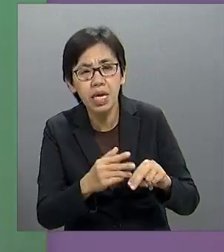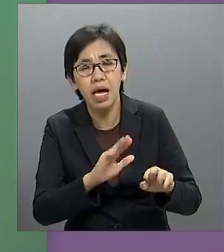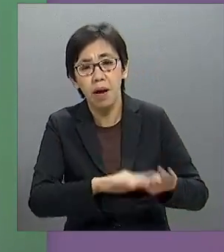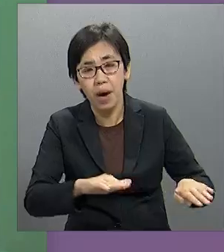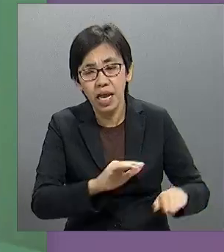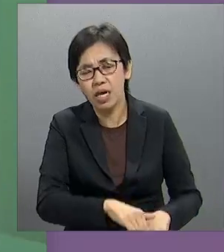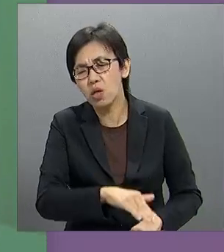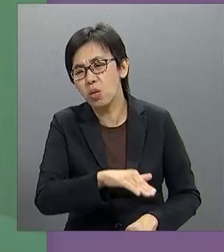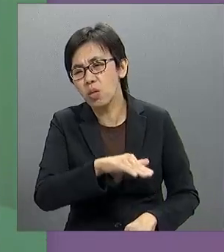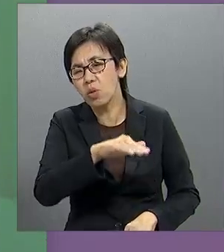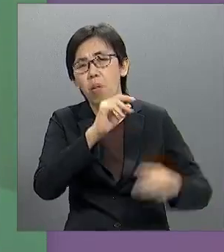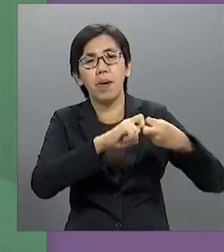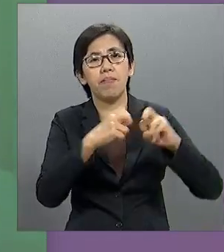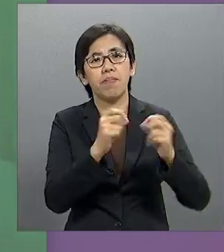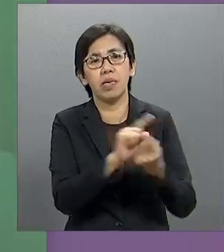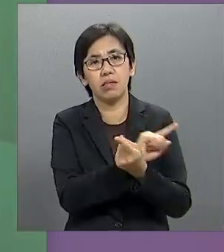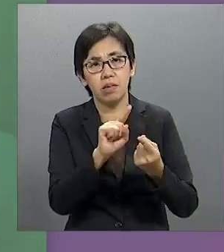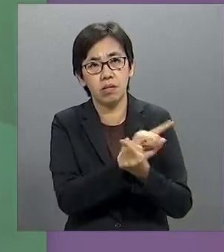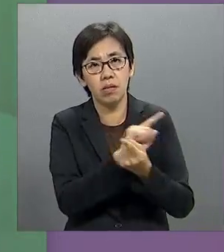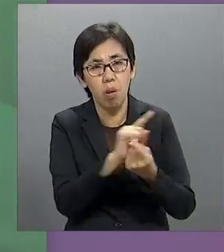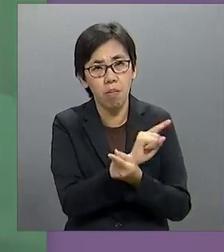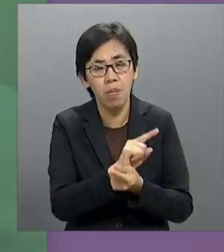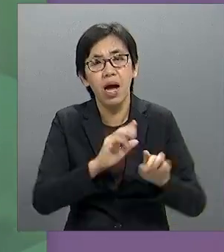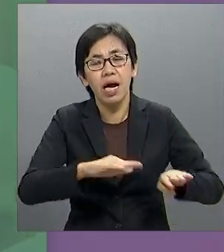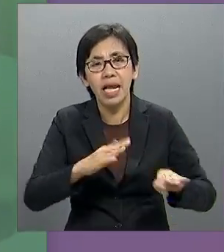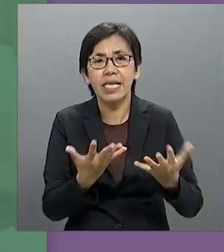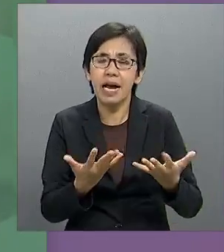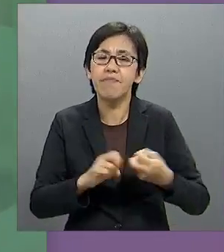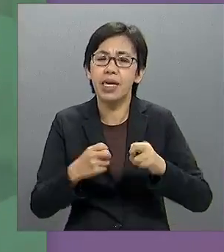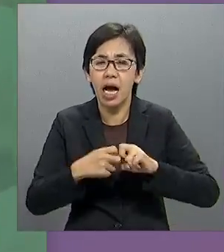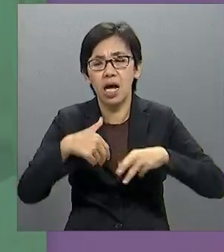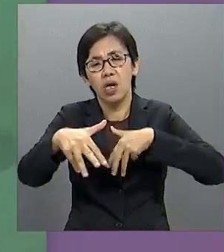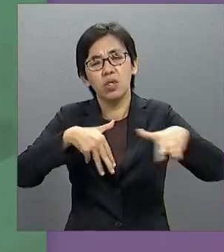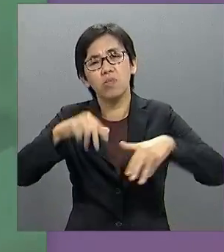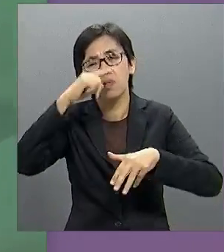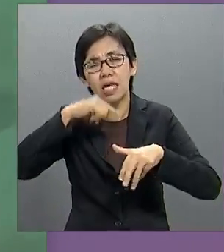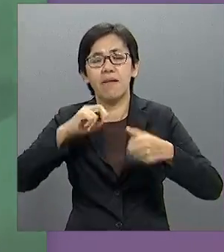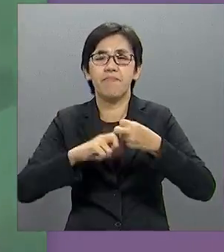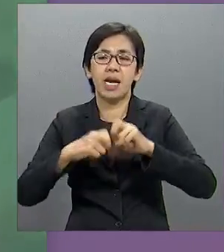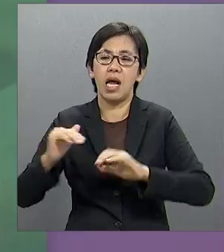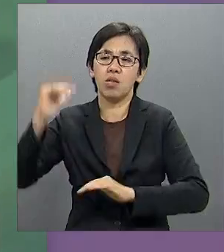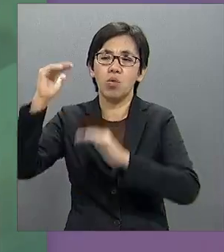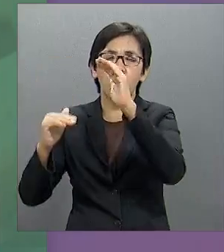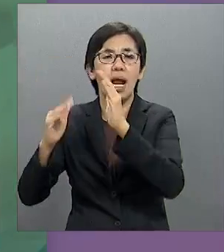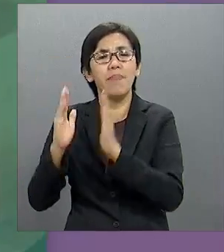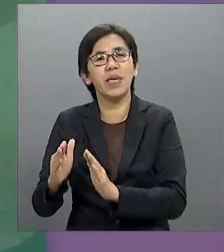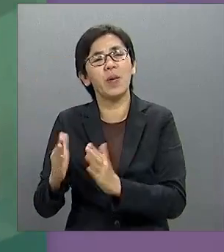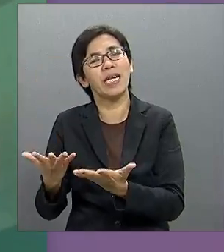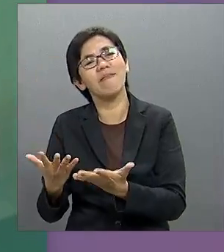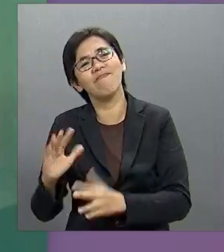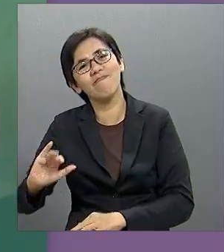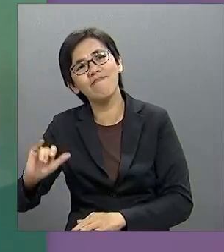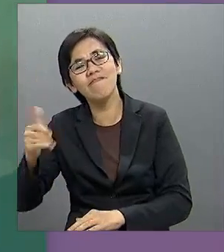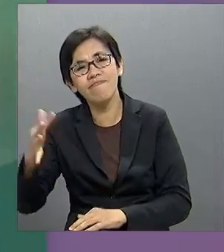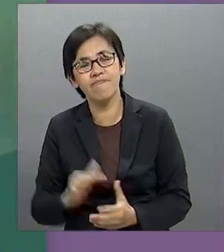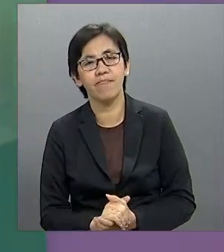ต่อเนื่องโดยเฉพาะภาพใหญ่ก็คือคุณภาพชีวิตต่อประชากรไทยนั่นเองค่ะซึ่งควรสิบปีที่เครือข่ายสนับสนุนทางเลือกท้อง